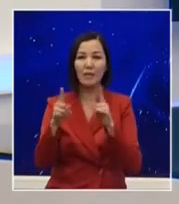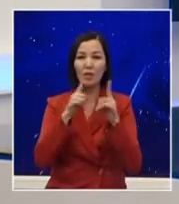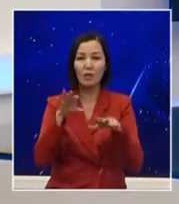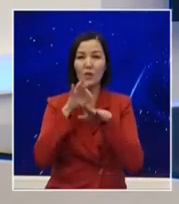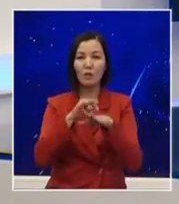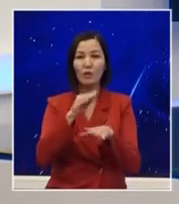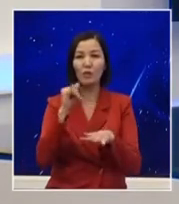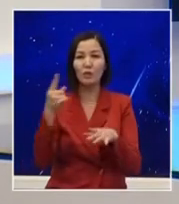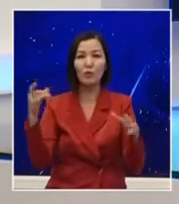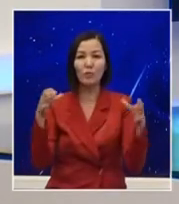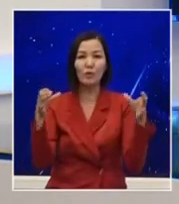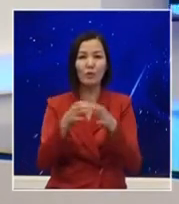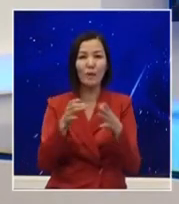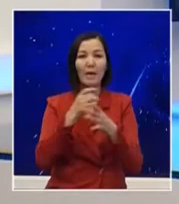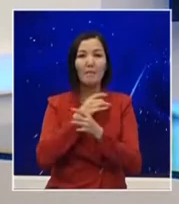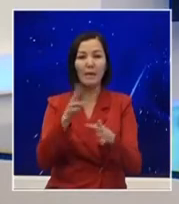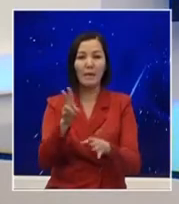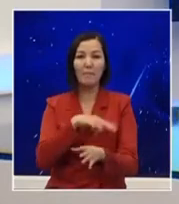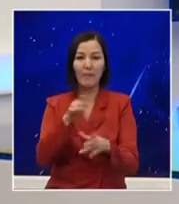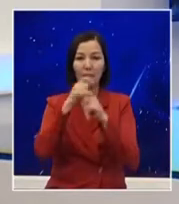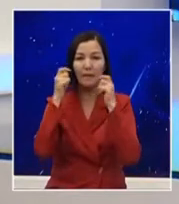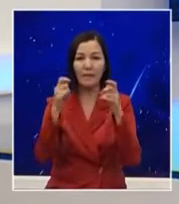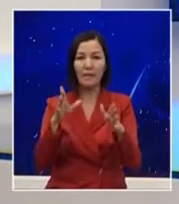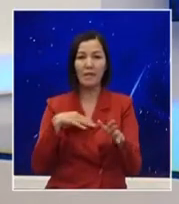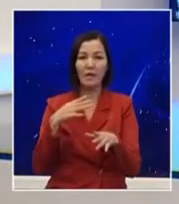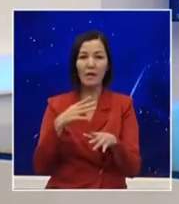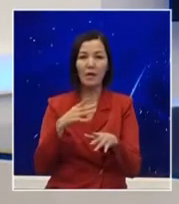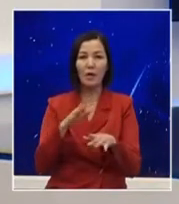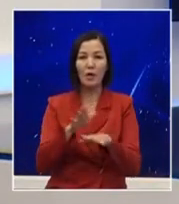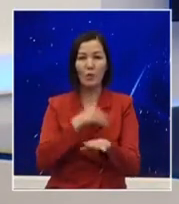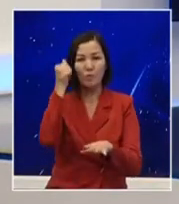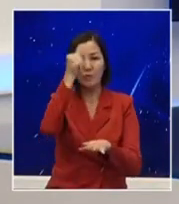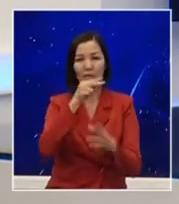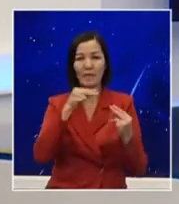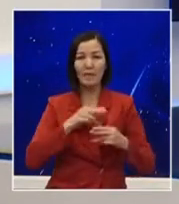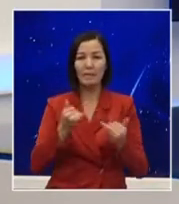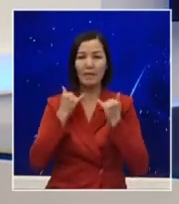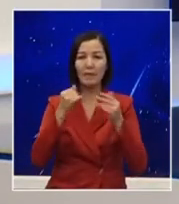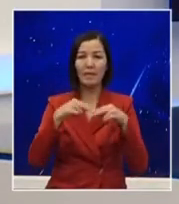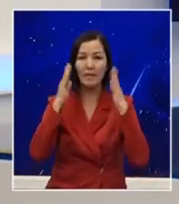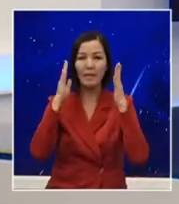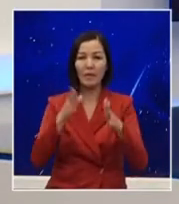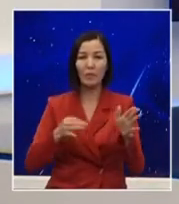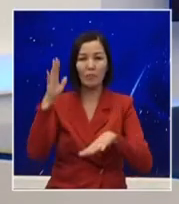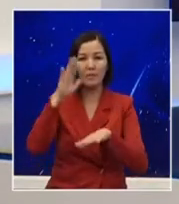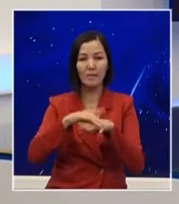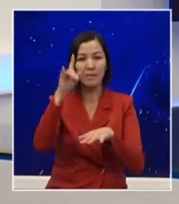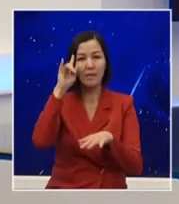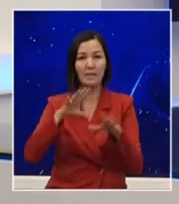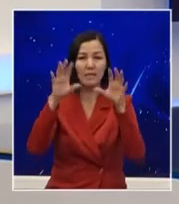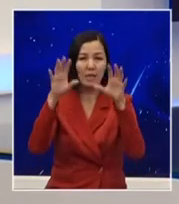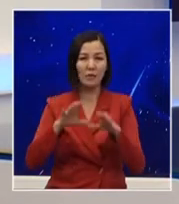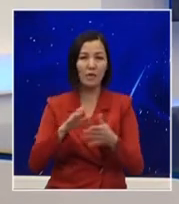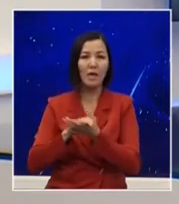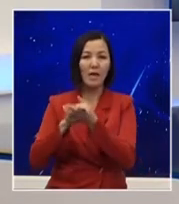өтті. Жетісулық бір топ азамат мерекелік медальмен марапатталды. Сан жылдық еңбегімен еленгендерге облыс әкімі Қазақстан Конституциясының